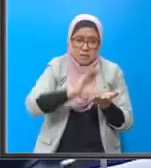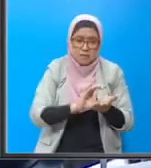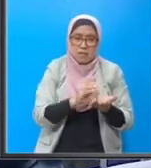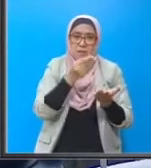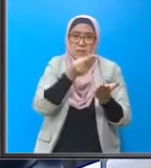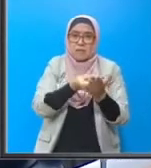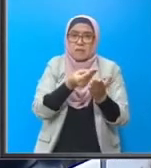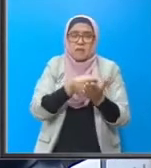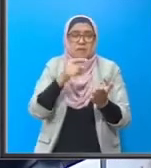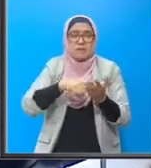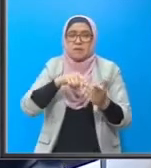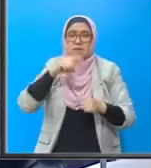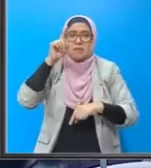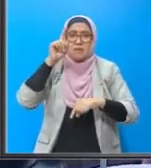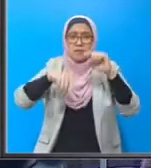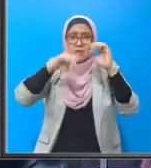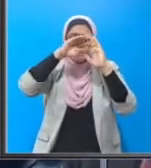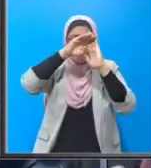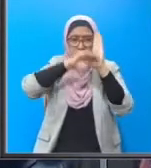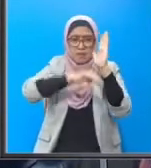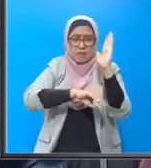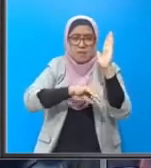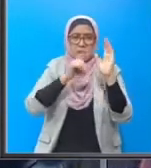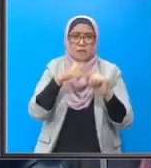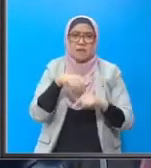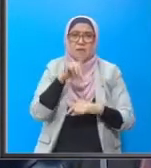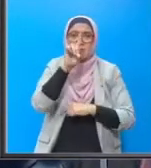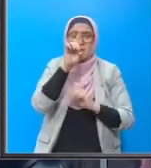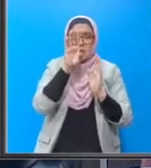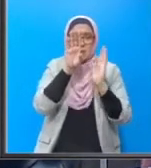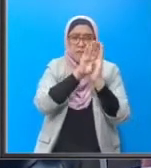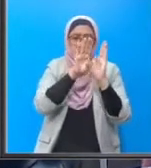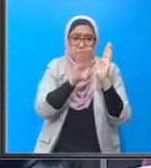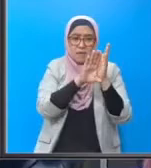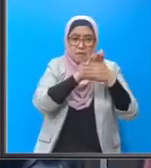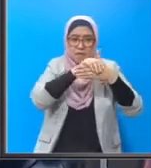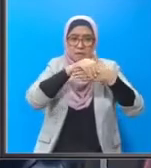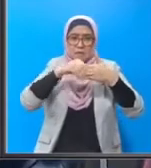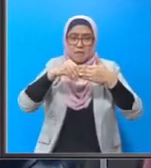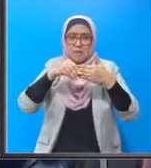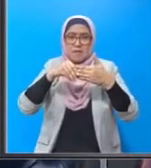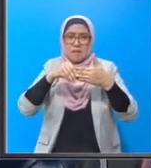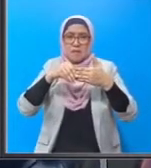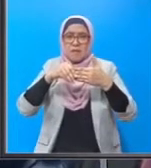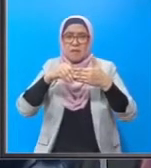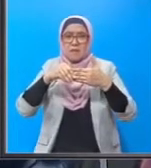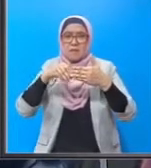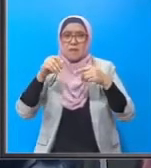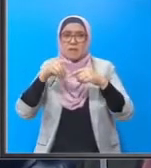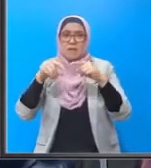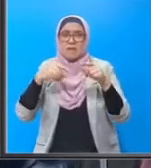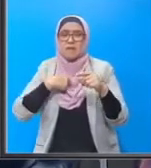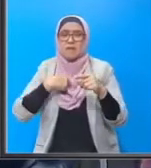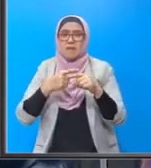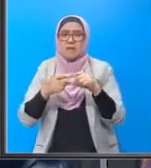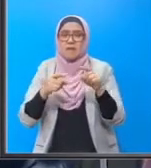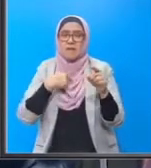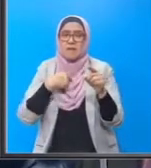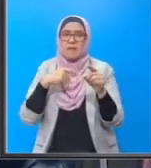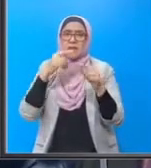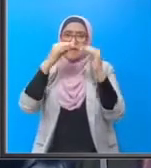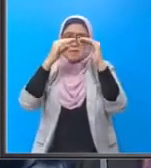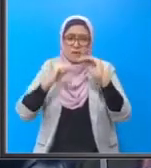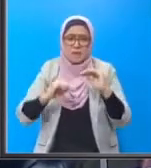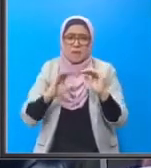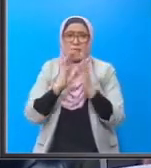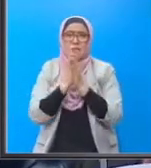satu eh billion kepada 868 atagip ada satu juta lebih kepada 868